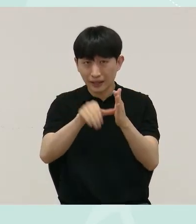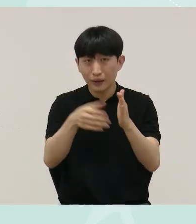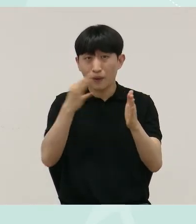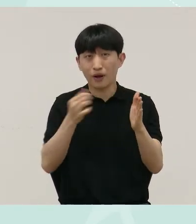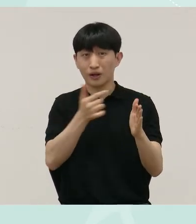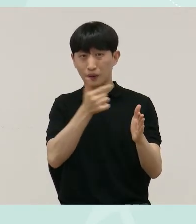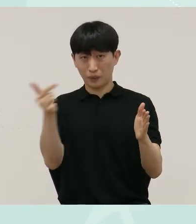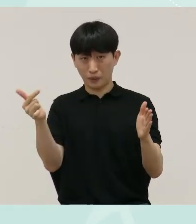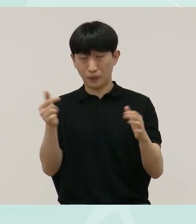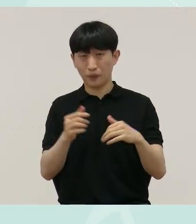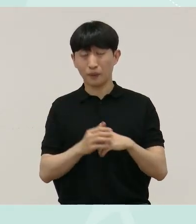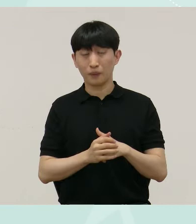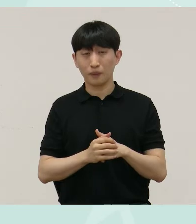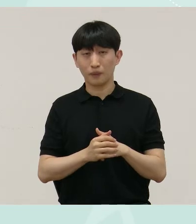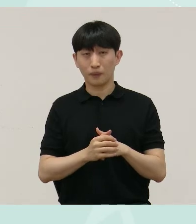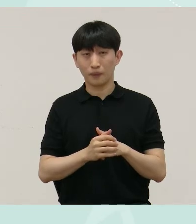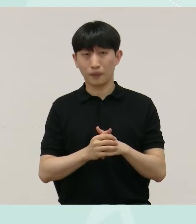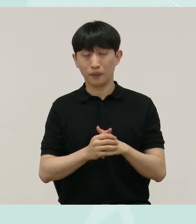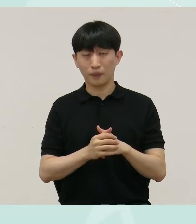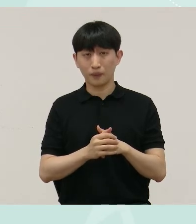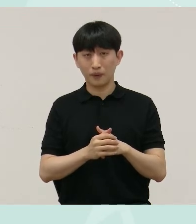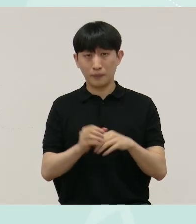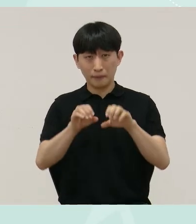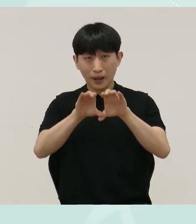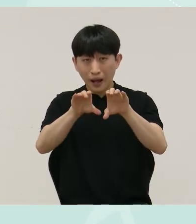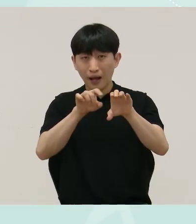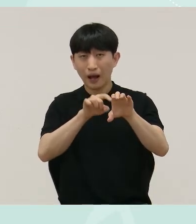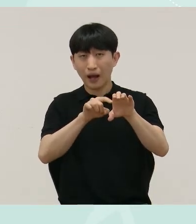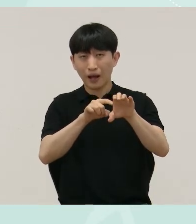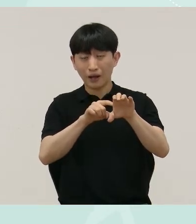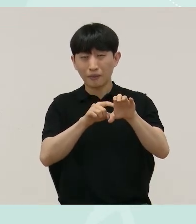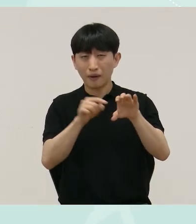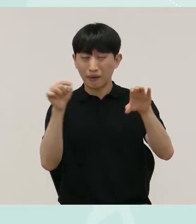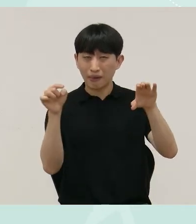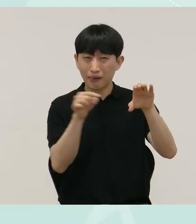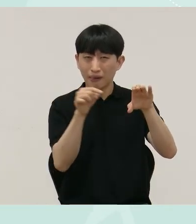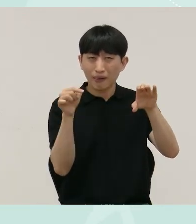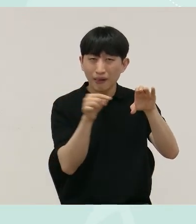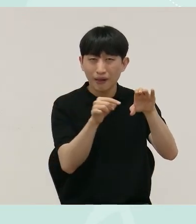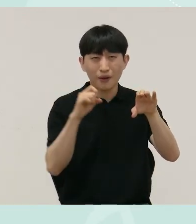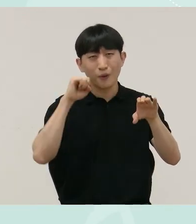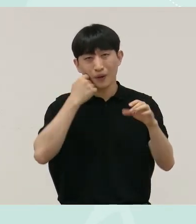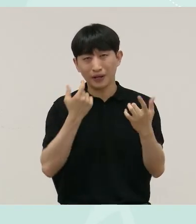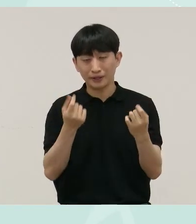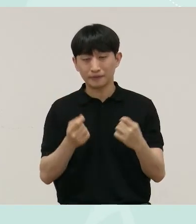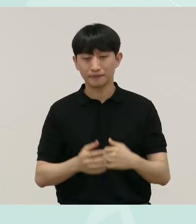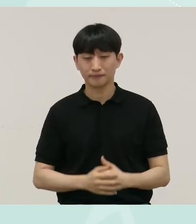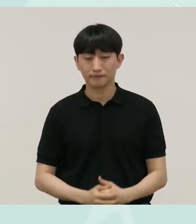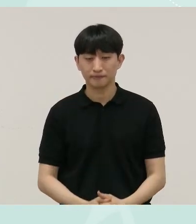수 있는 그러한 그 전기가 마련이 되어 있는 그런 변화가 왔었습니다.